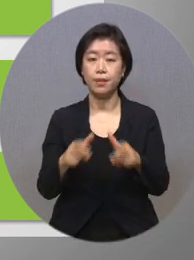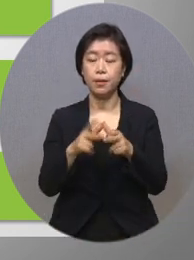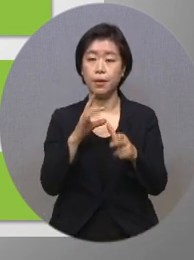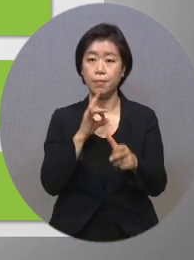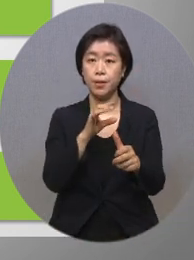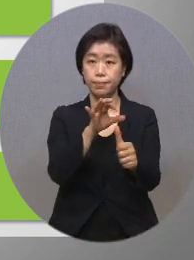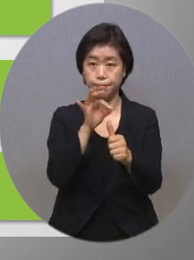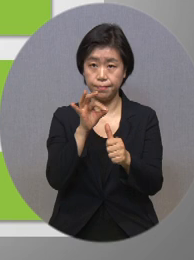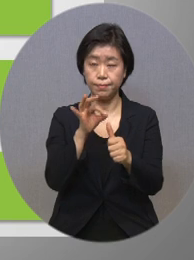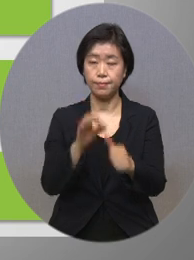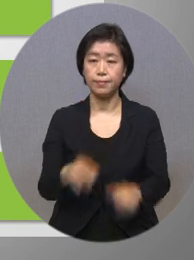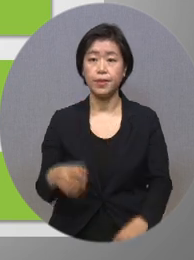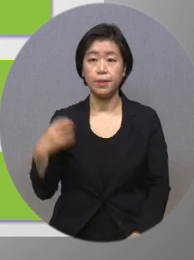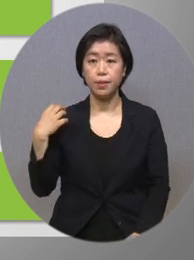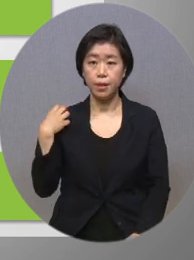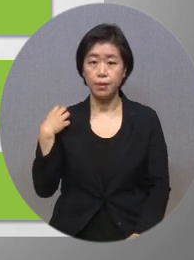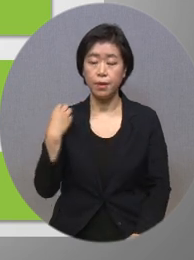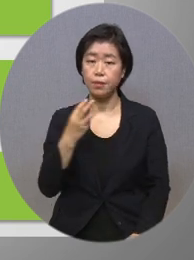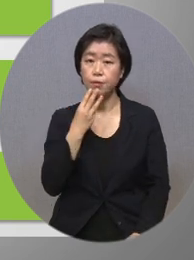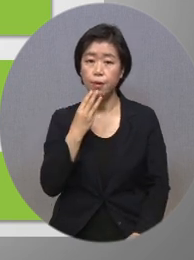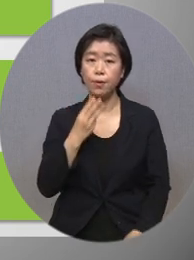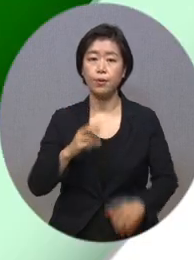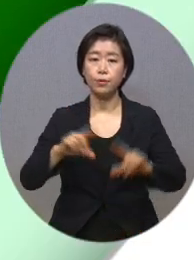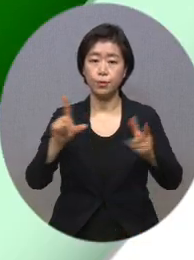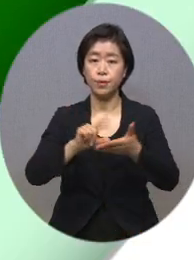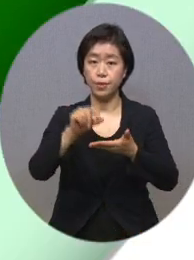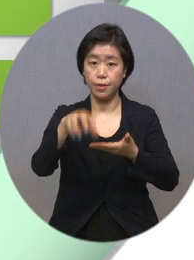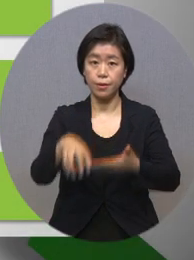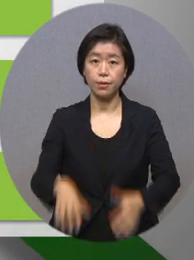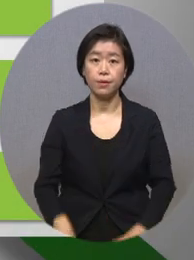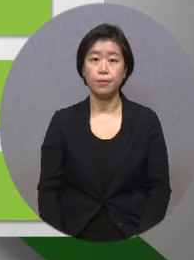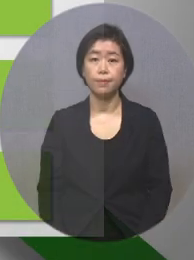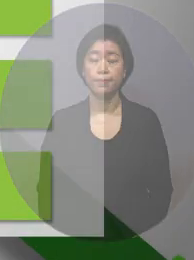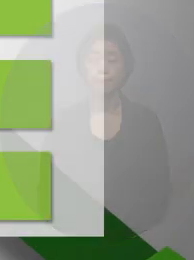채용하며 담당지사는 서울동부지사입니다.